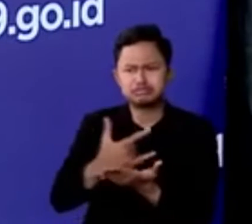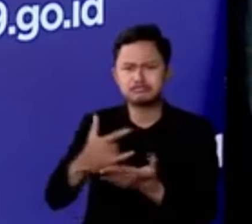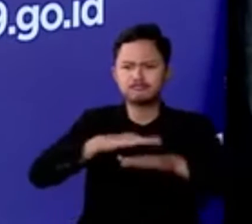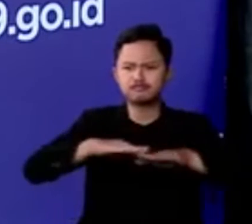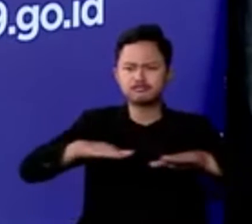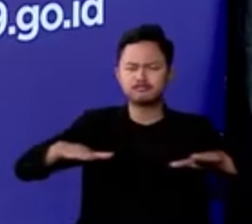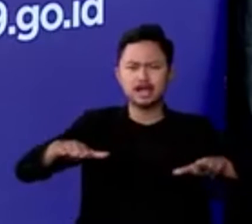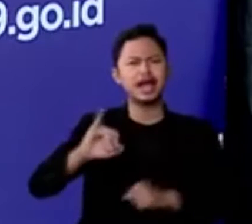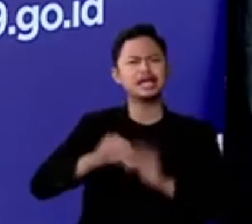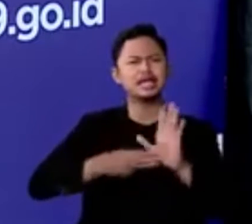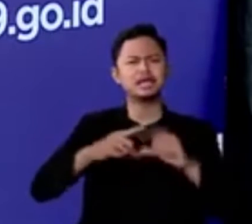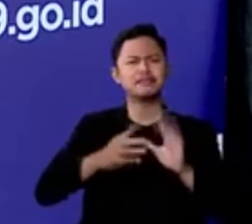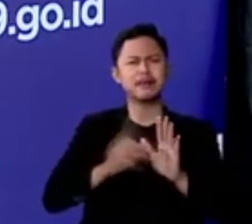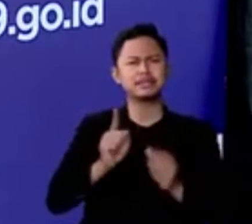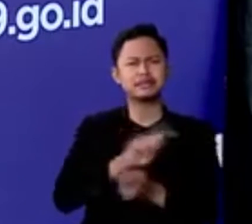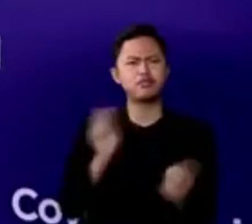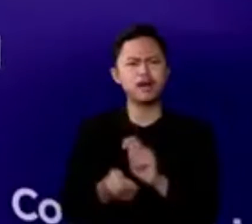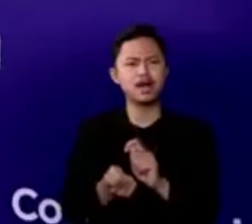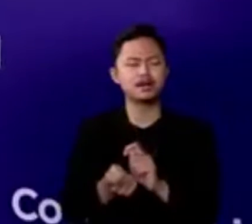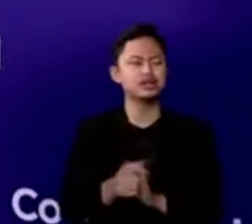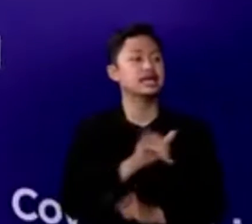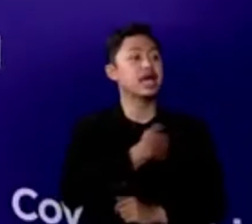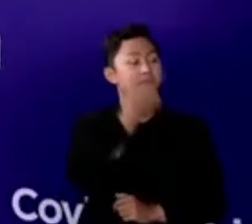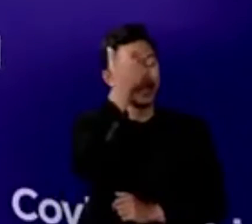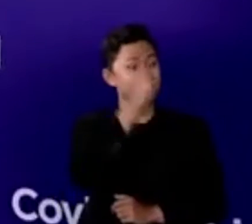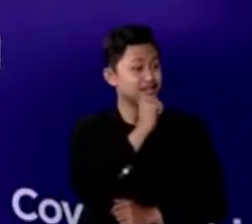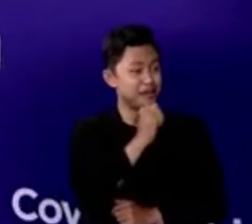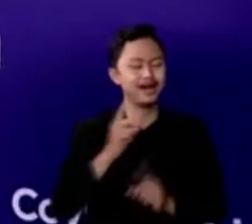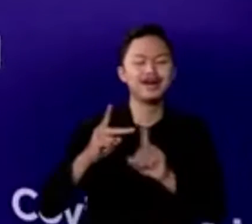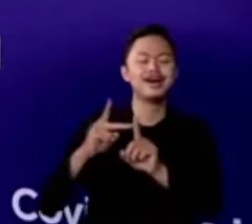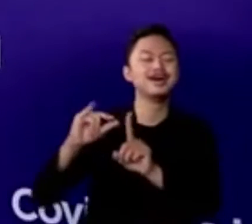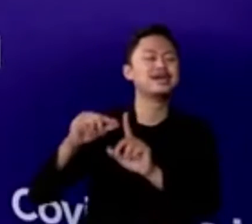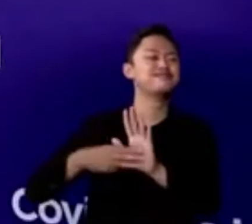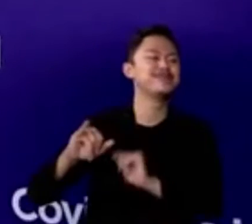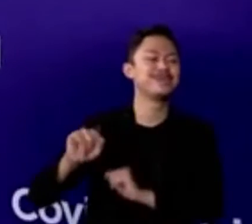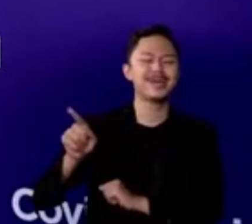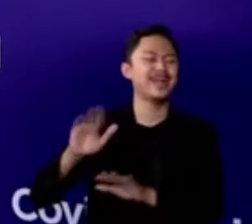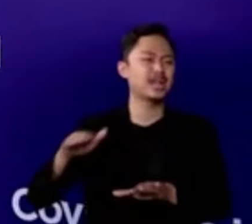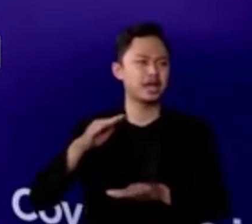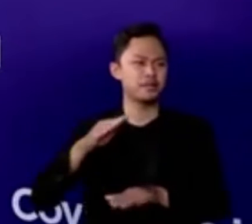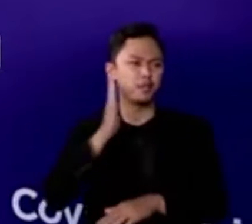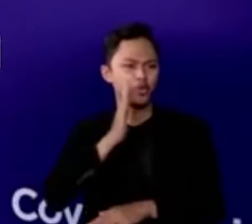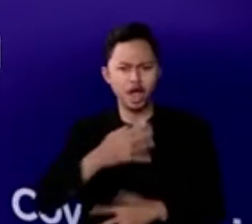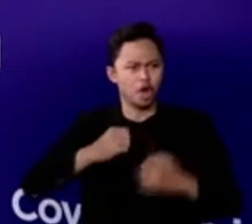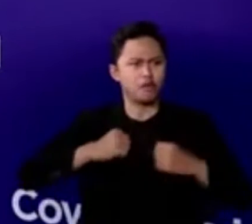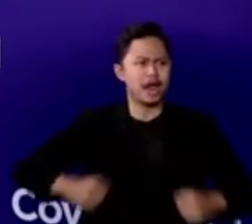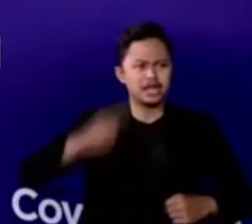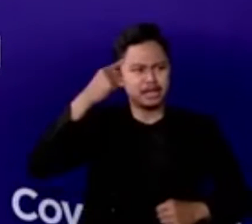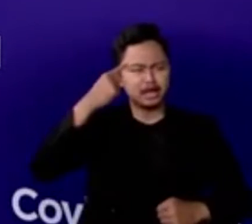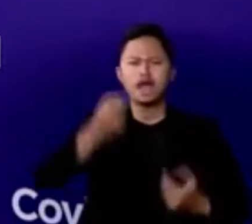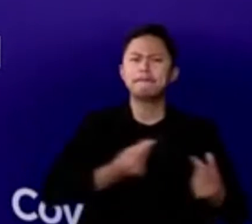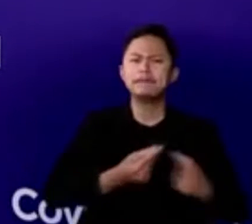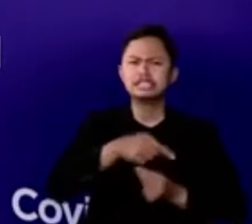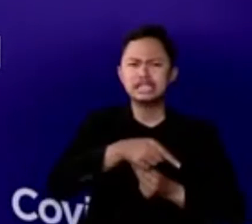arus gini gimana ceritanya Saya belajar dari hipmi hehehe dari hidupnya banyak anak-anak muda pemberani yang menganggap